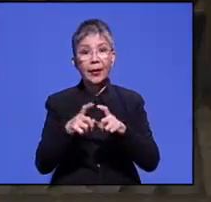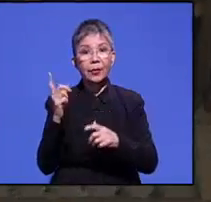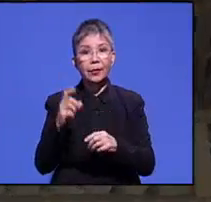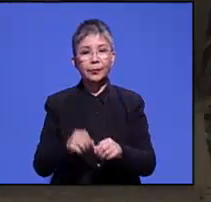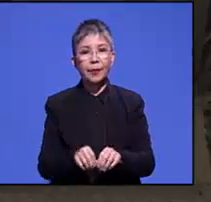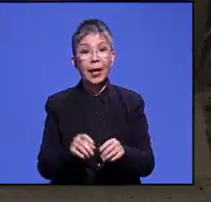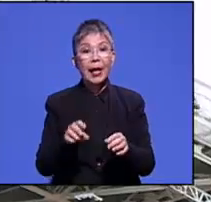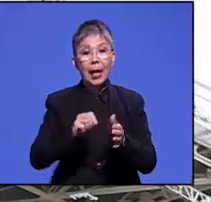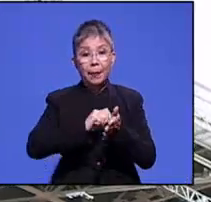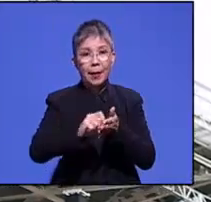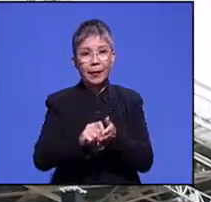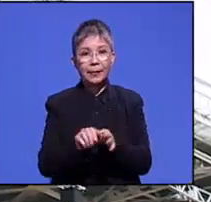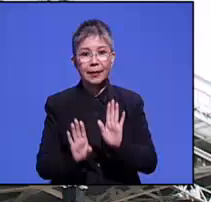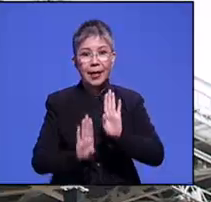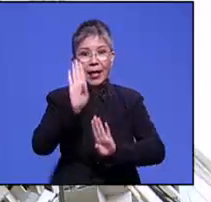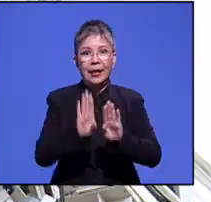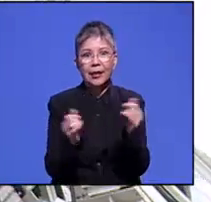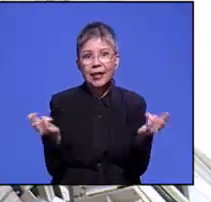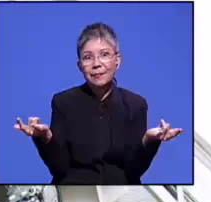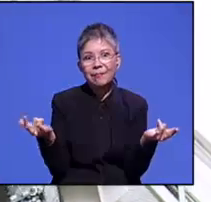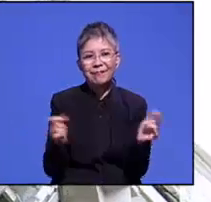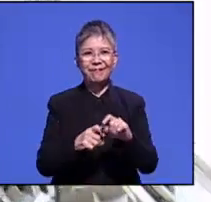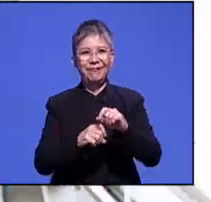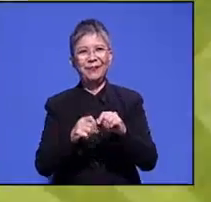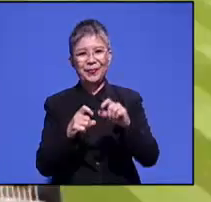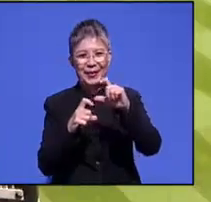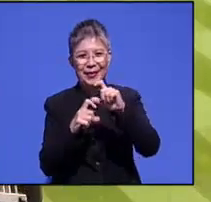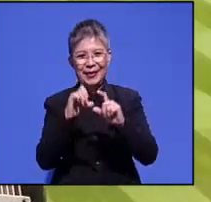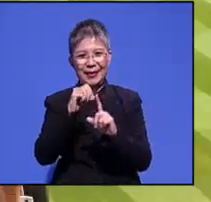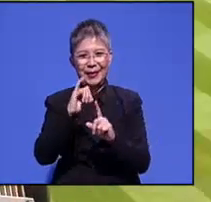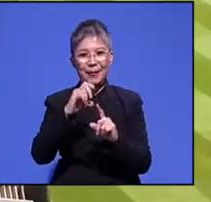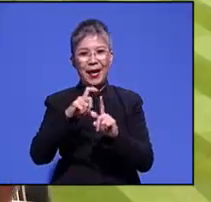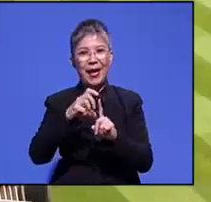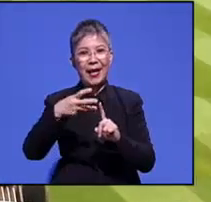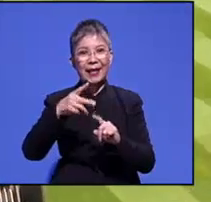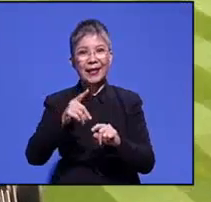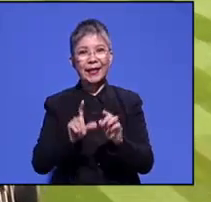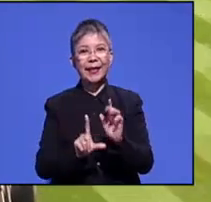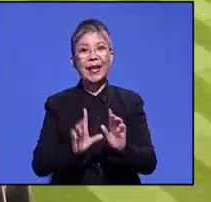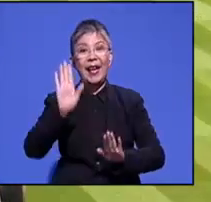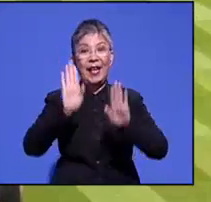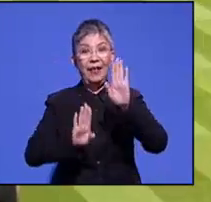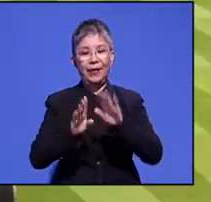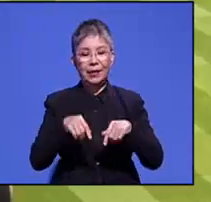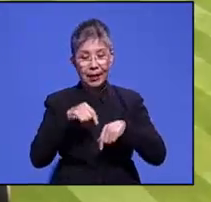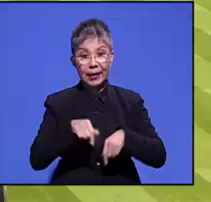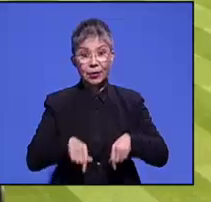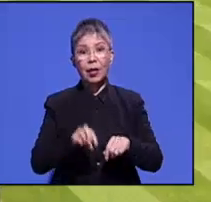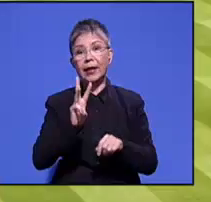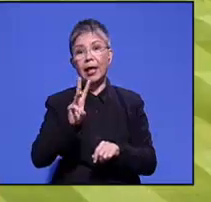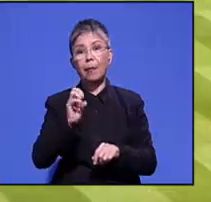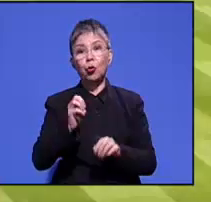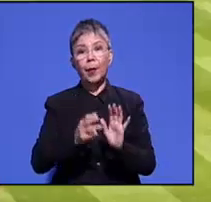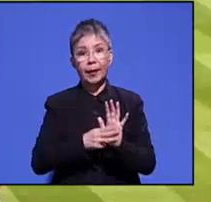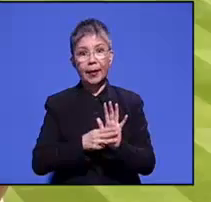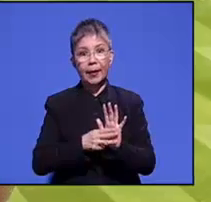Spider lift Untuk menjangkau sudut-sudut yang lebih sulit ini kita sedang berada sekitar 30 meter dari bawah